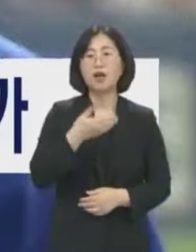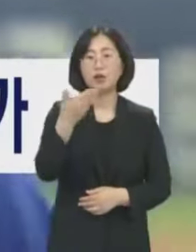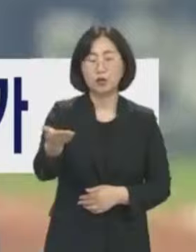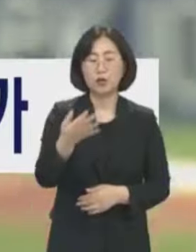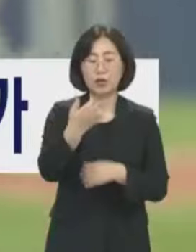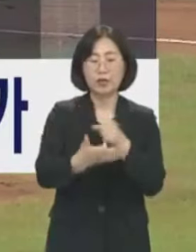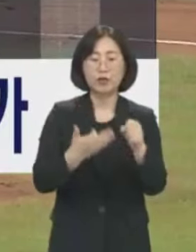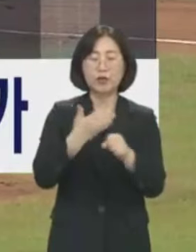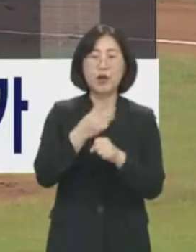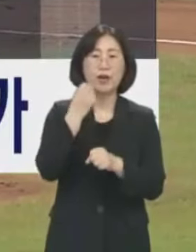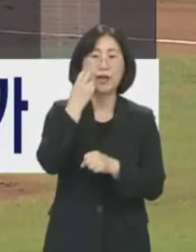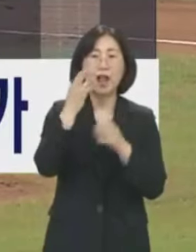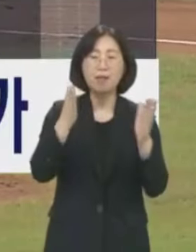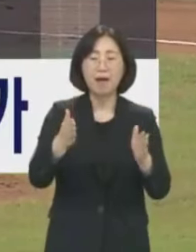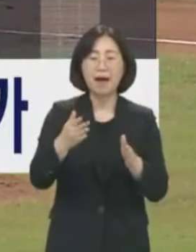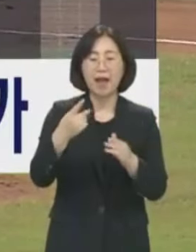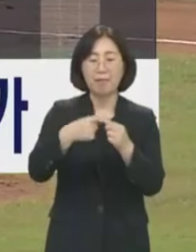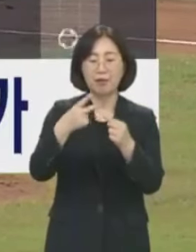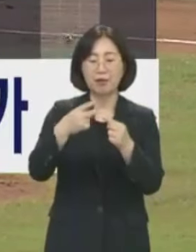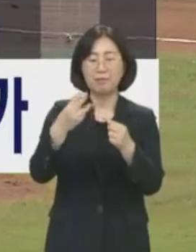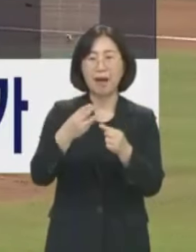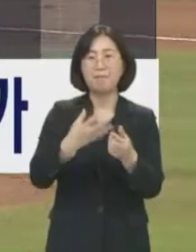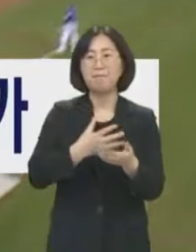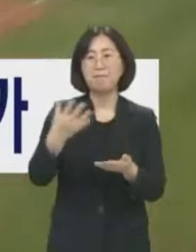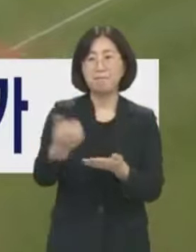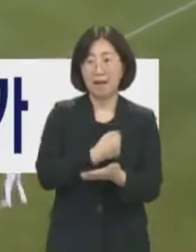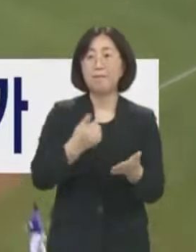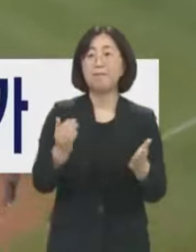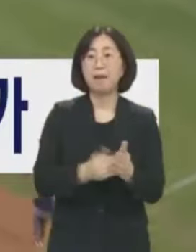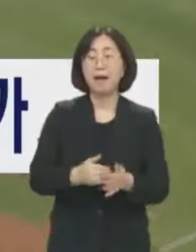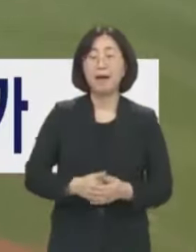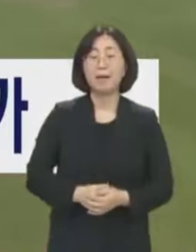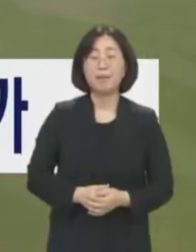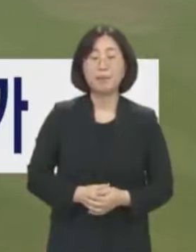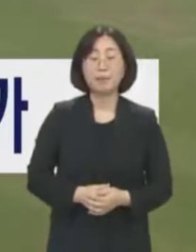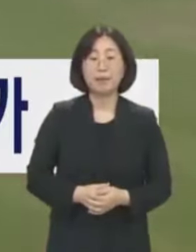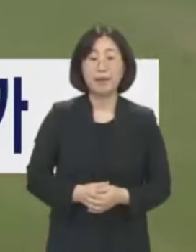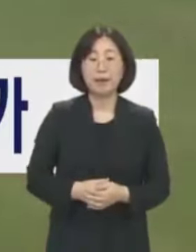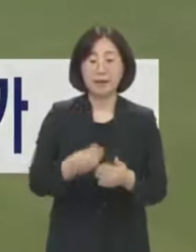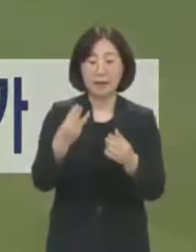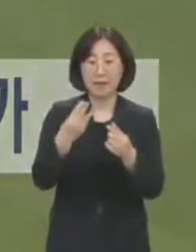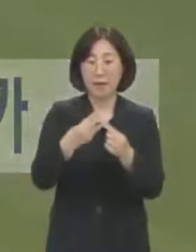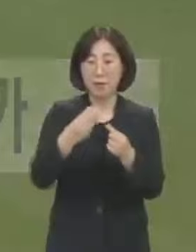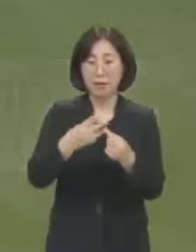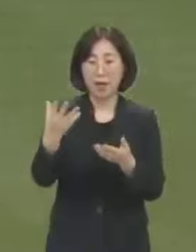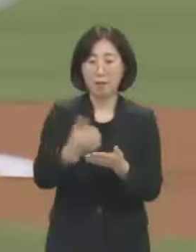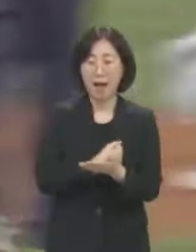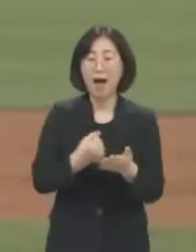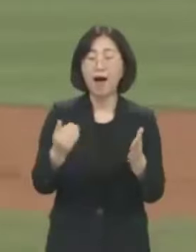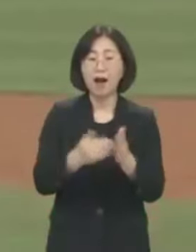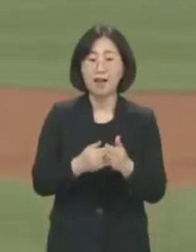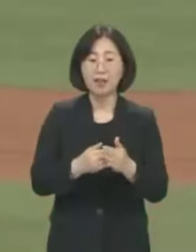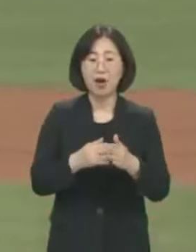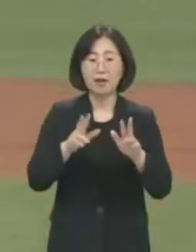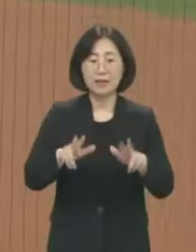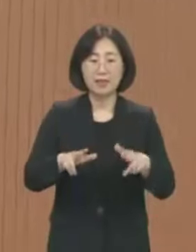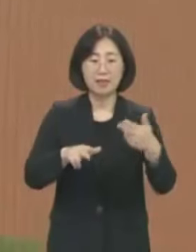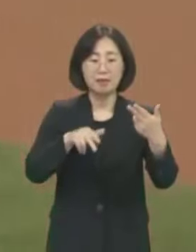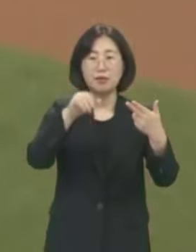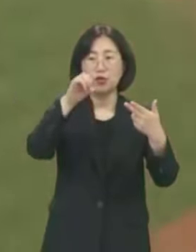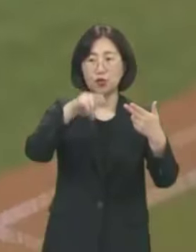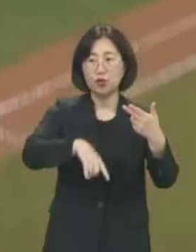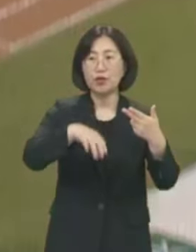19년 2개월 만에 쓸어담고 3연승을 질주했습니다. 이번 3연전 완승으로 리그 7위 한화는 6위